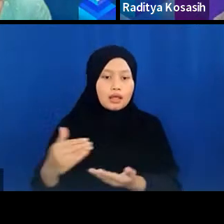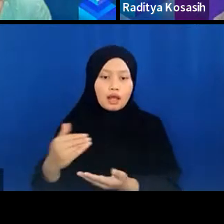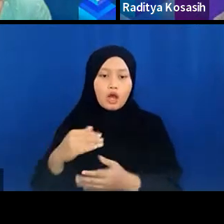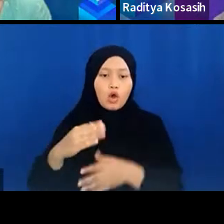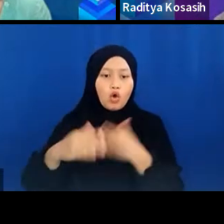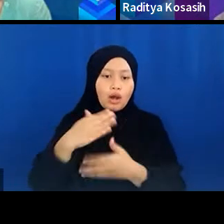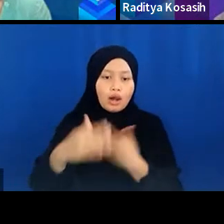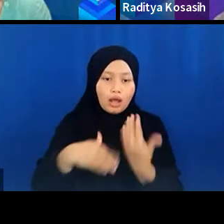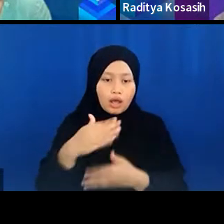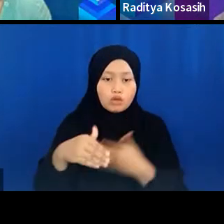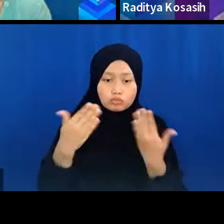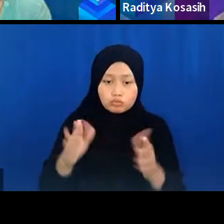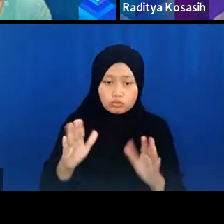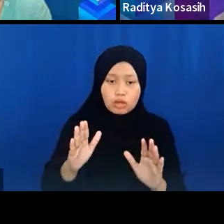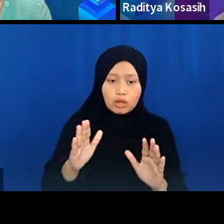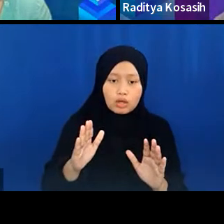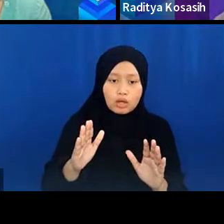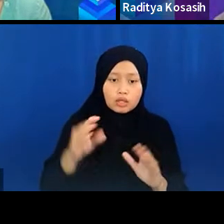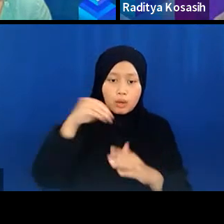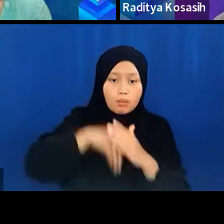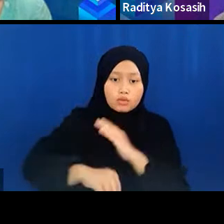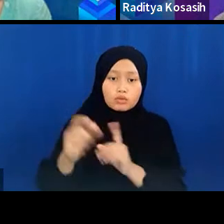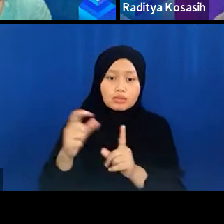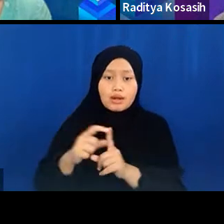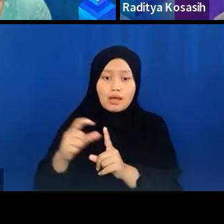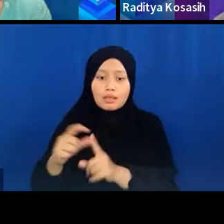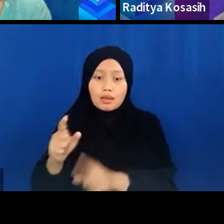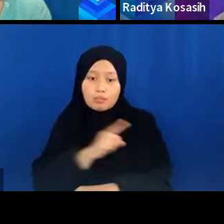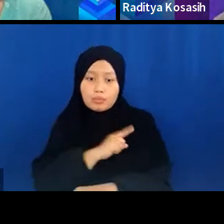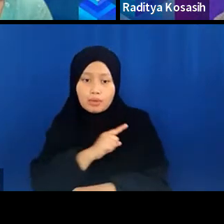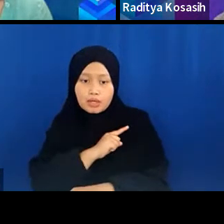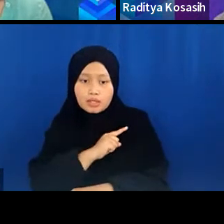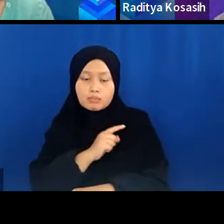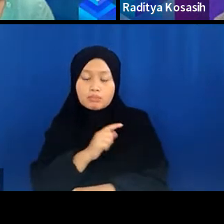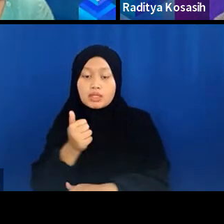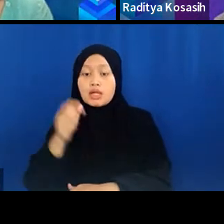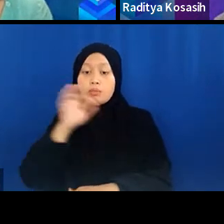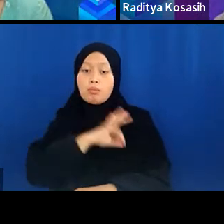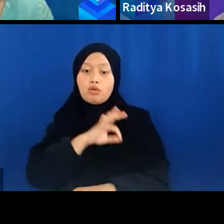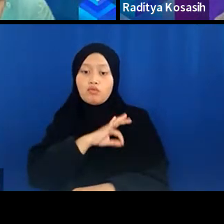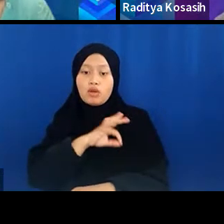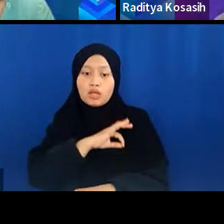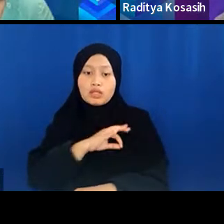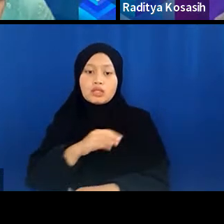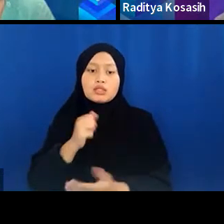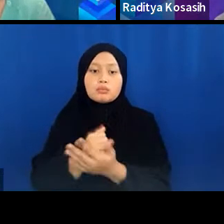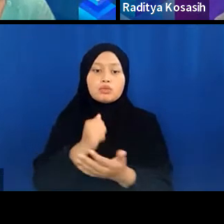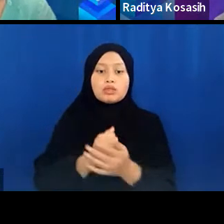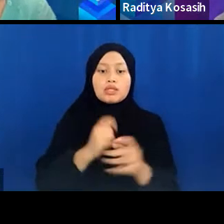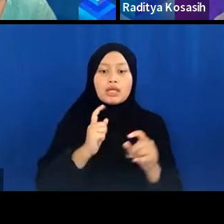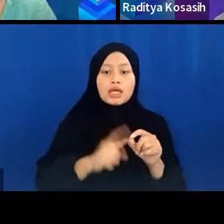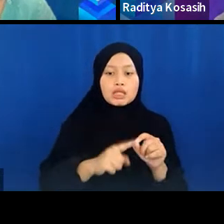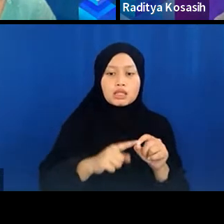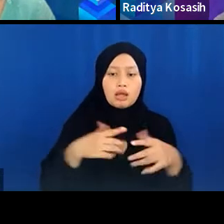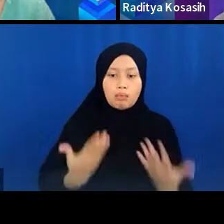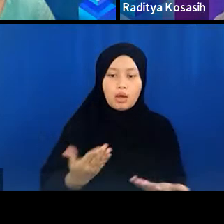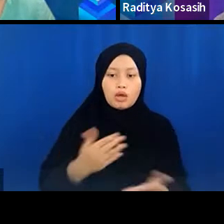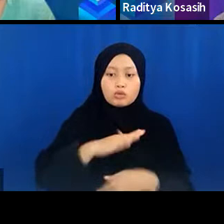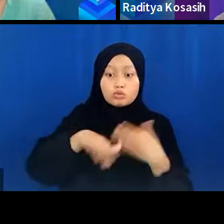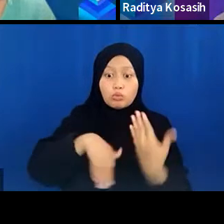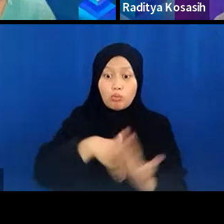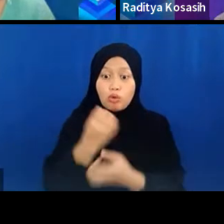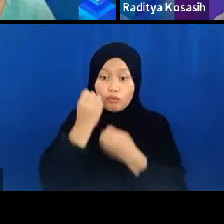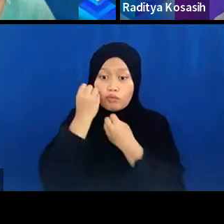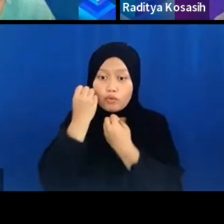itu termasuk tiba-tiba bisa dimanfaatkan kuncinya adalah pagi semua